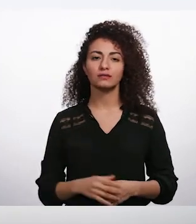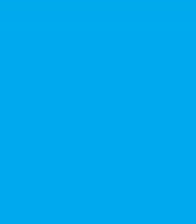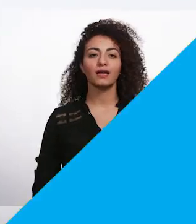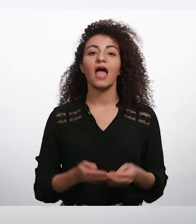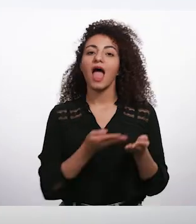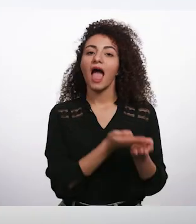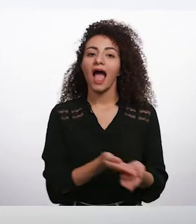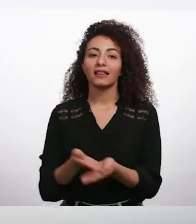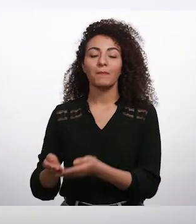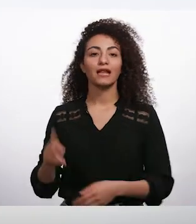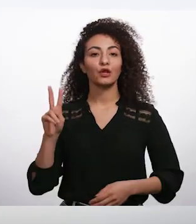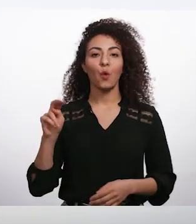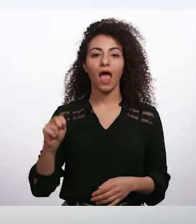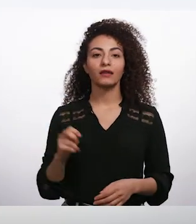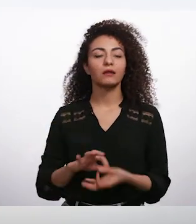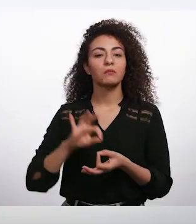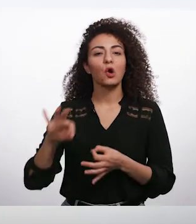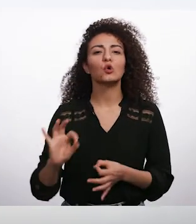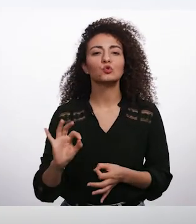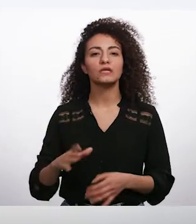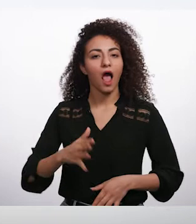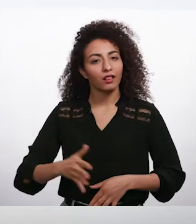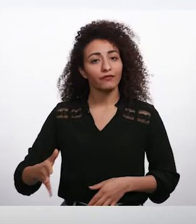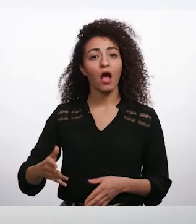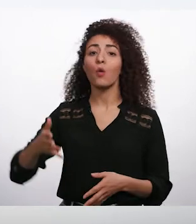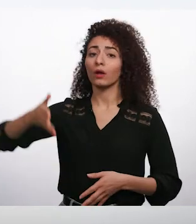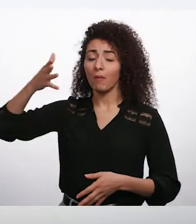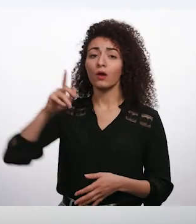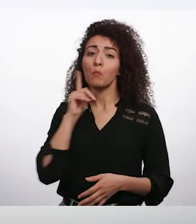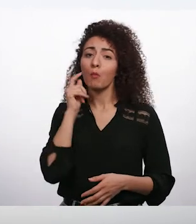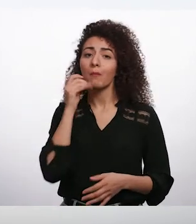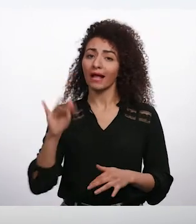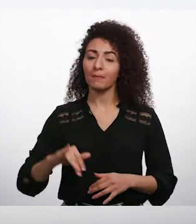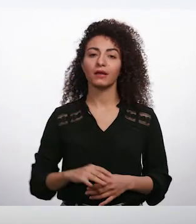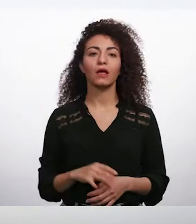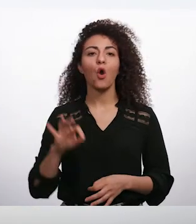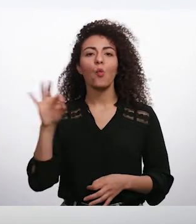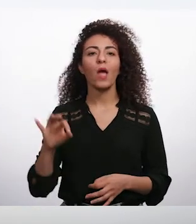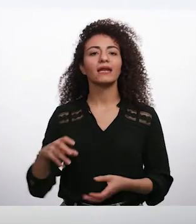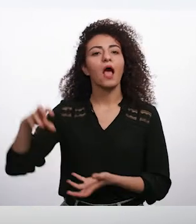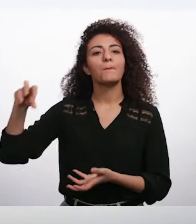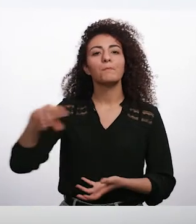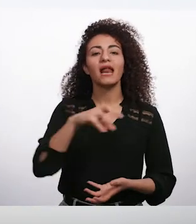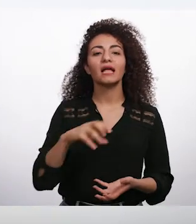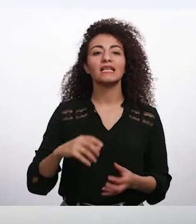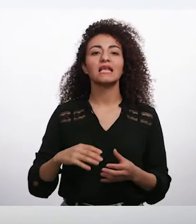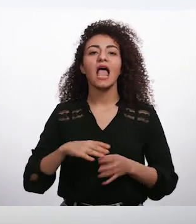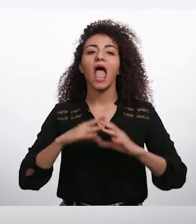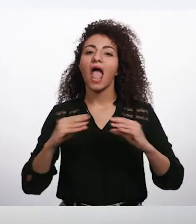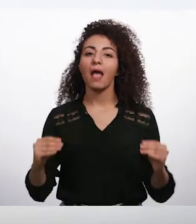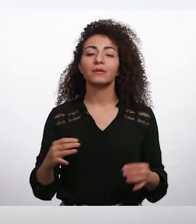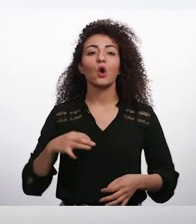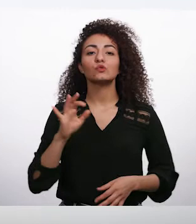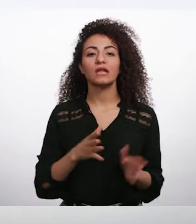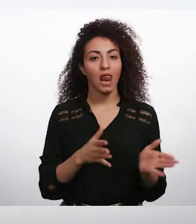مثلهم. خدمات يونيسف تستهدف الأطفال، المراهقين والأهالي، بتتأمن بمراكز اجتماعية بتتأهل تتصير مساحات